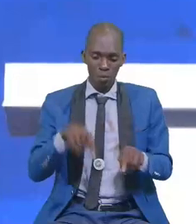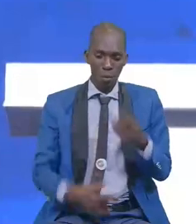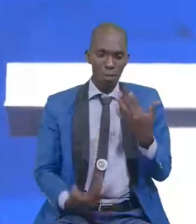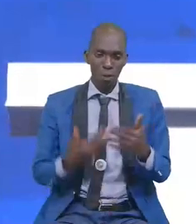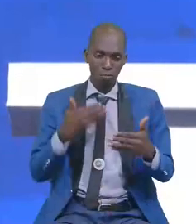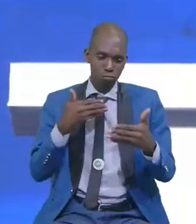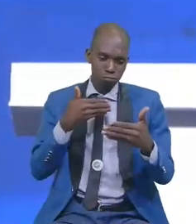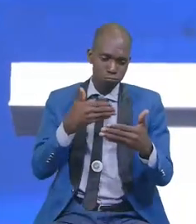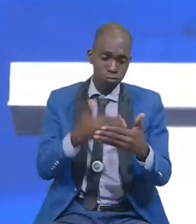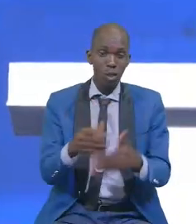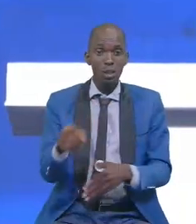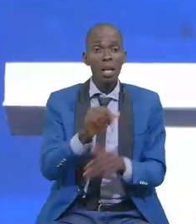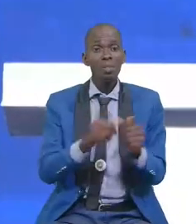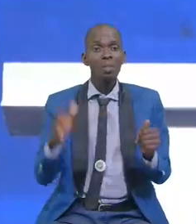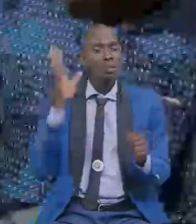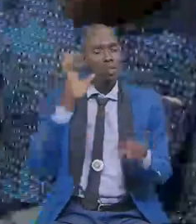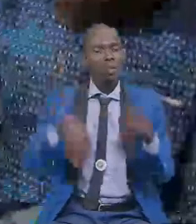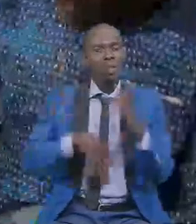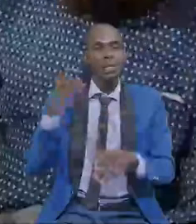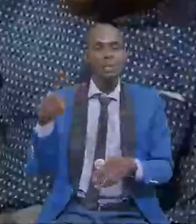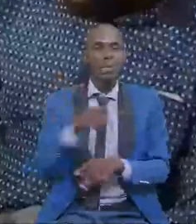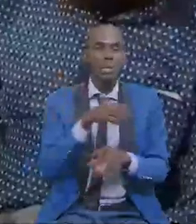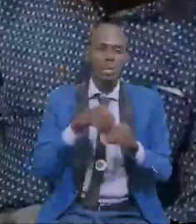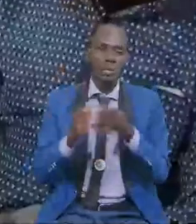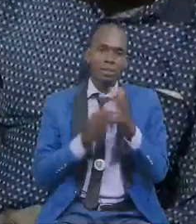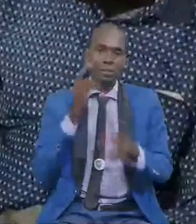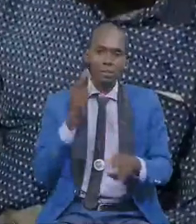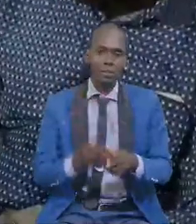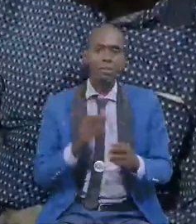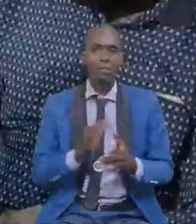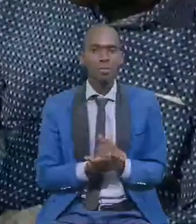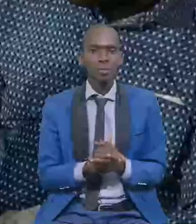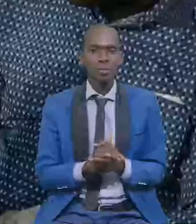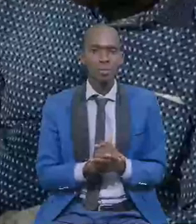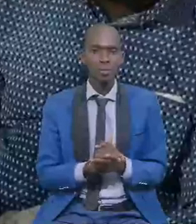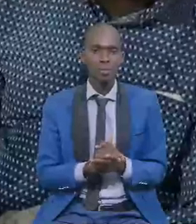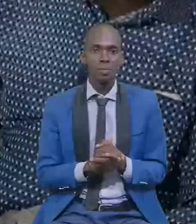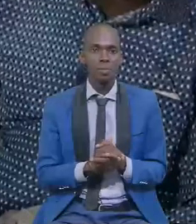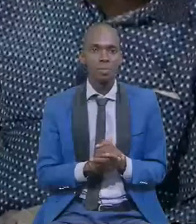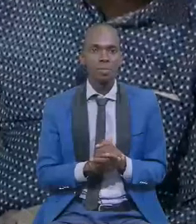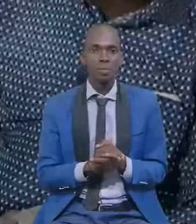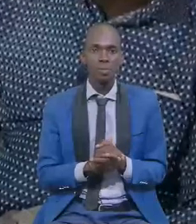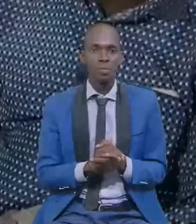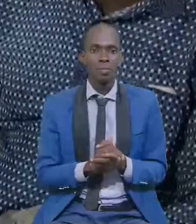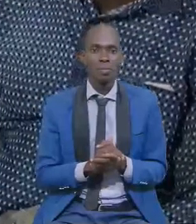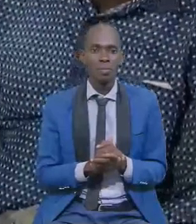l'enfer s'approchent d'eux. Et tout va disparaître de ta vie aujourd'hui.